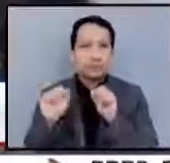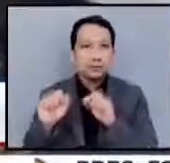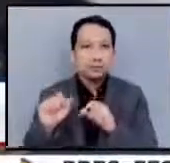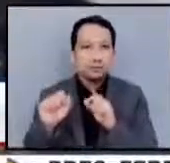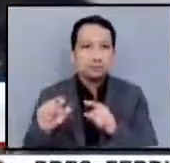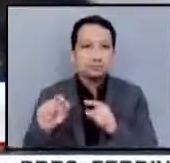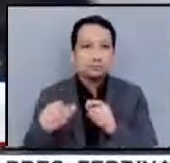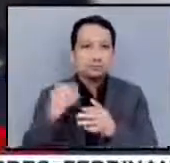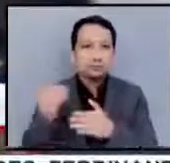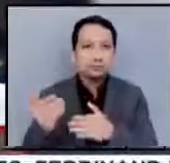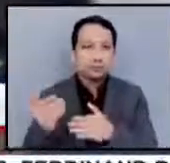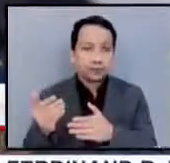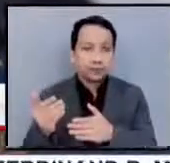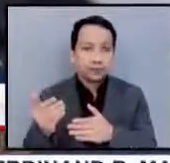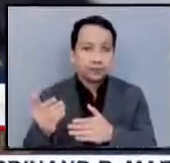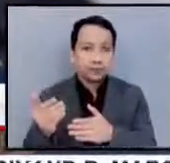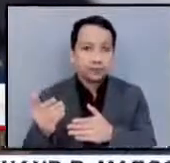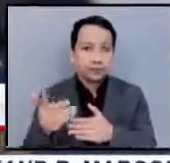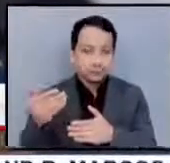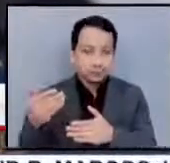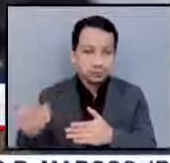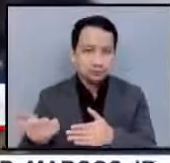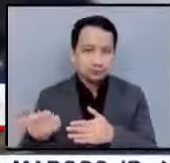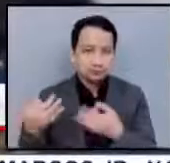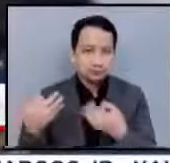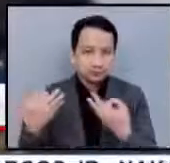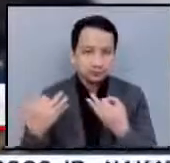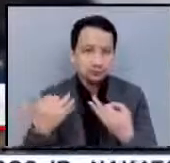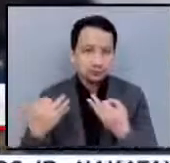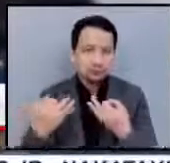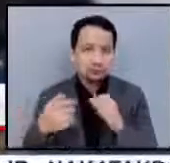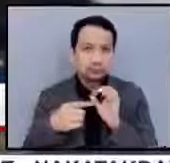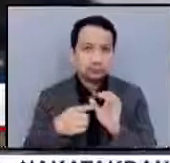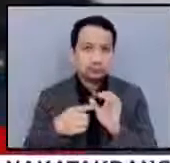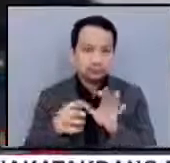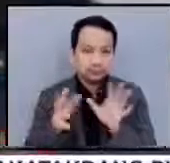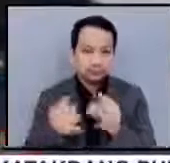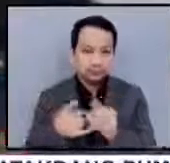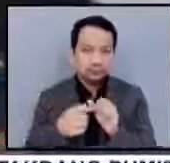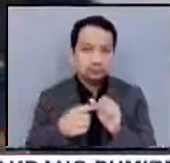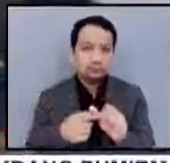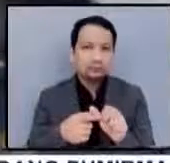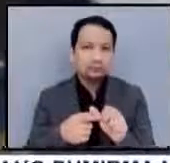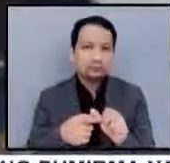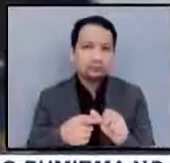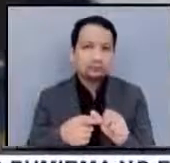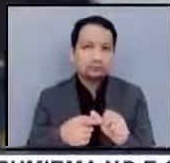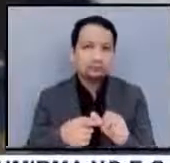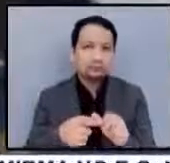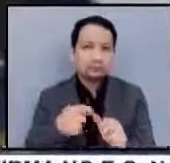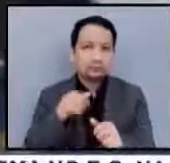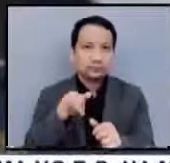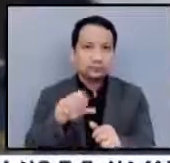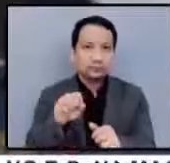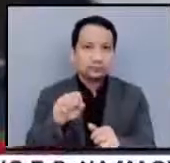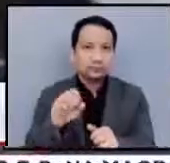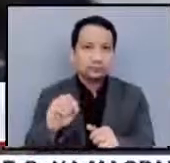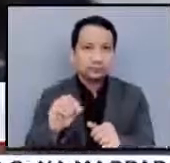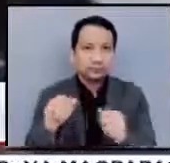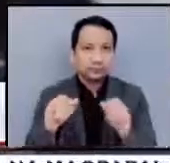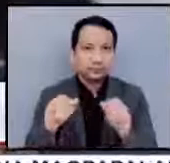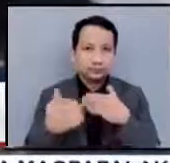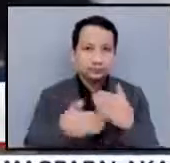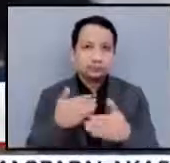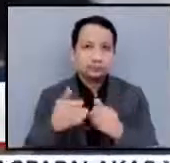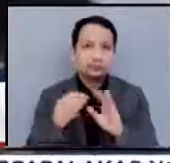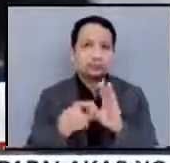nga sa explanation ng ating manufacturer, ISO certified sila, may mga process silang sinusunod to make